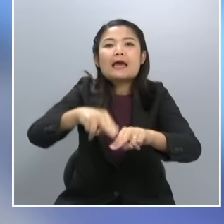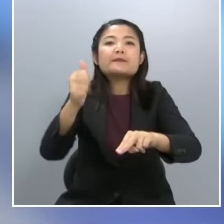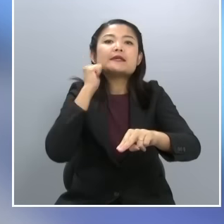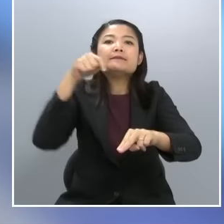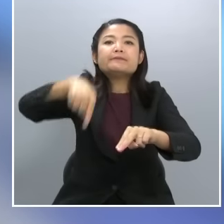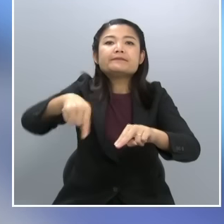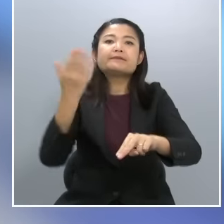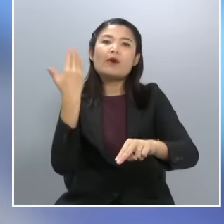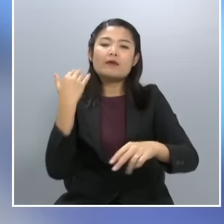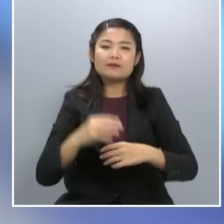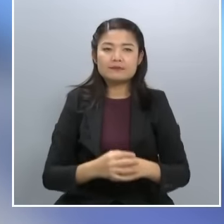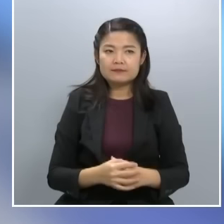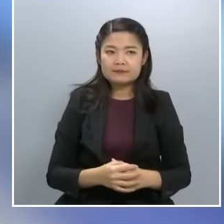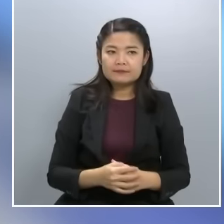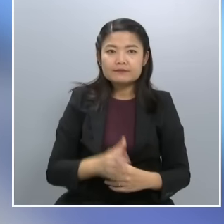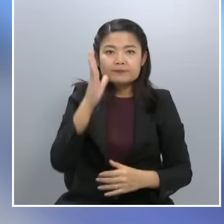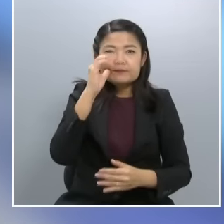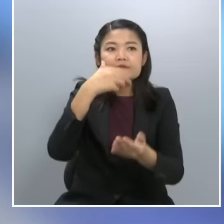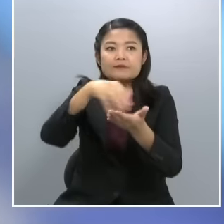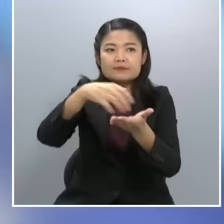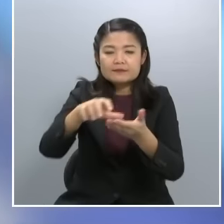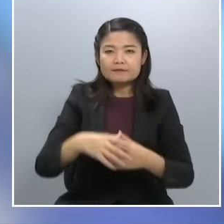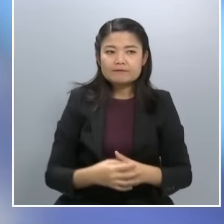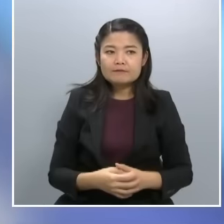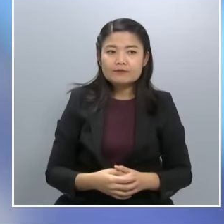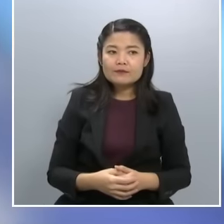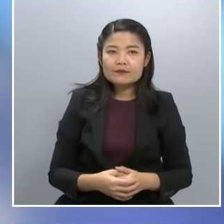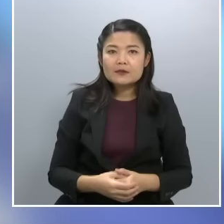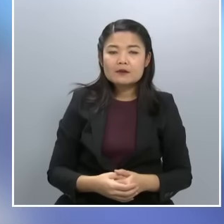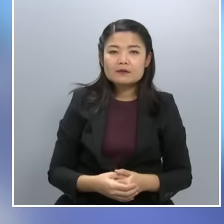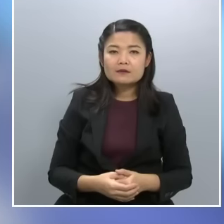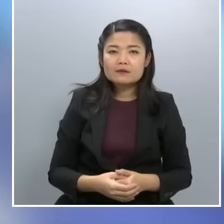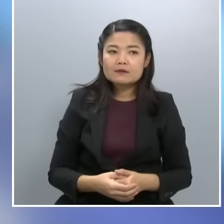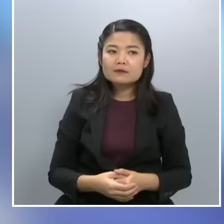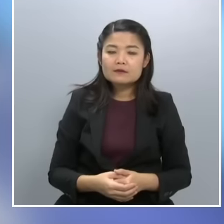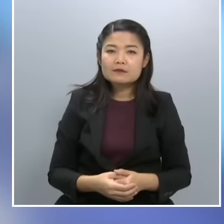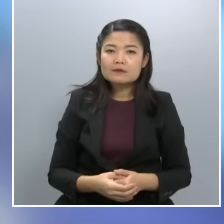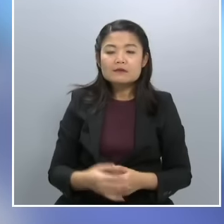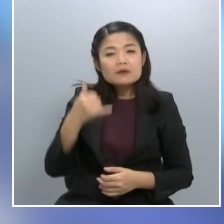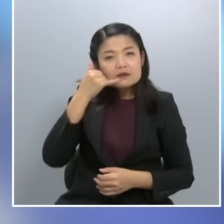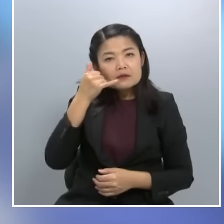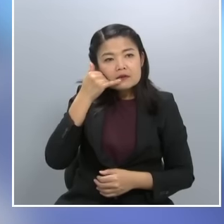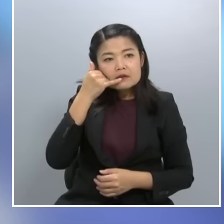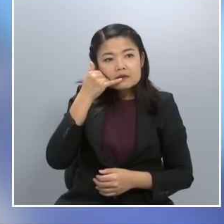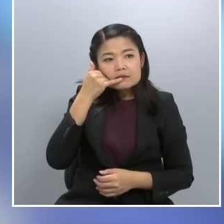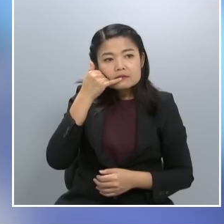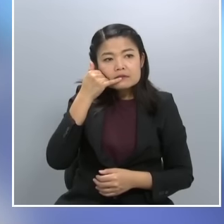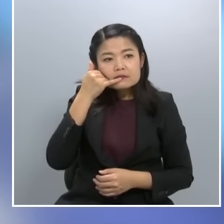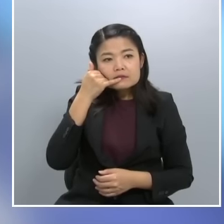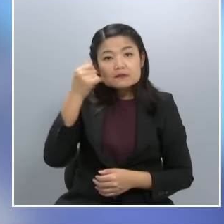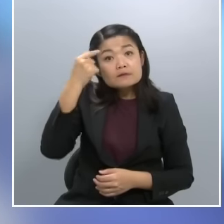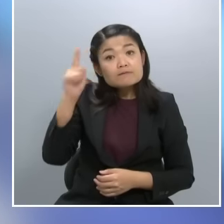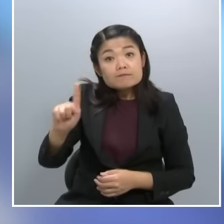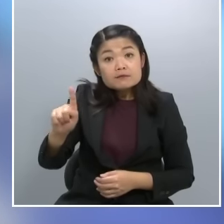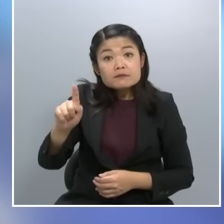สาวผมลองฟังคลิปนี้ดูครับฮัลโหลค่ะอ้านึกไงถึงจะ